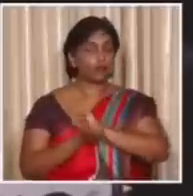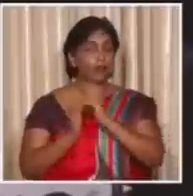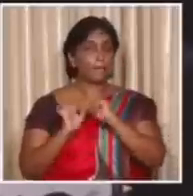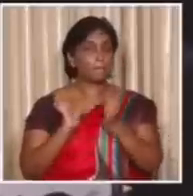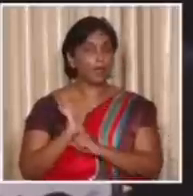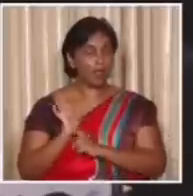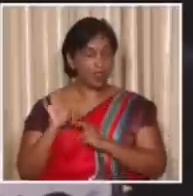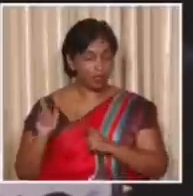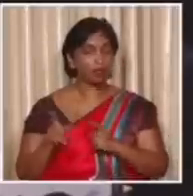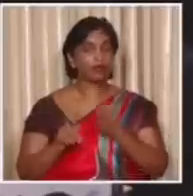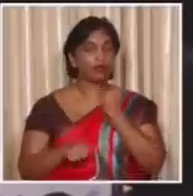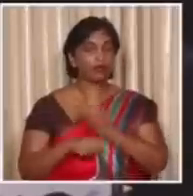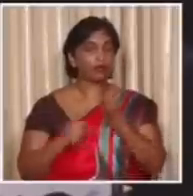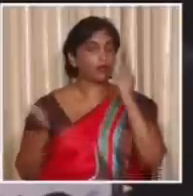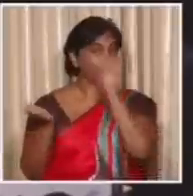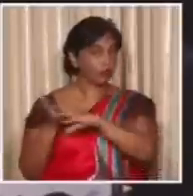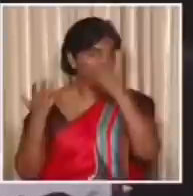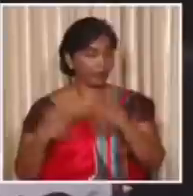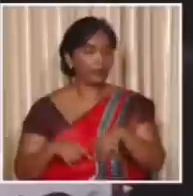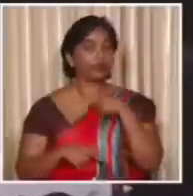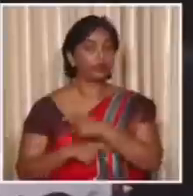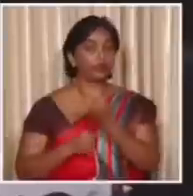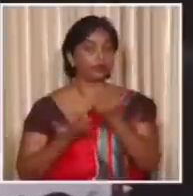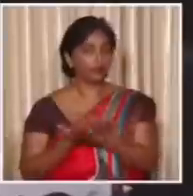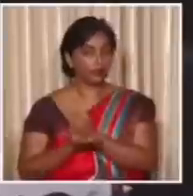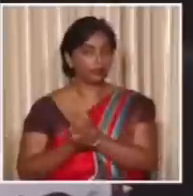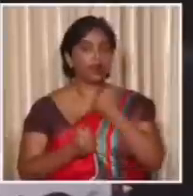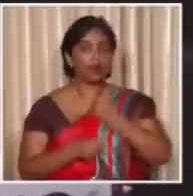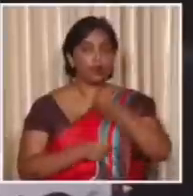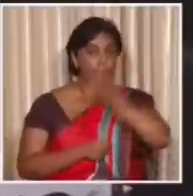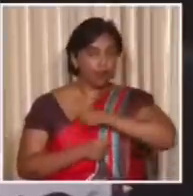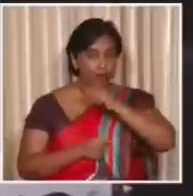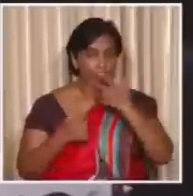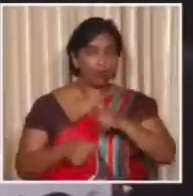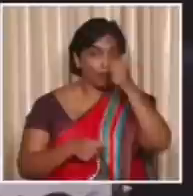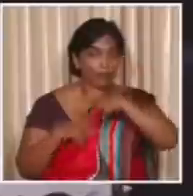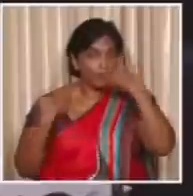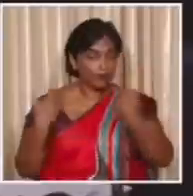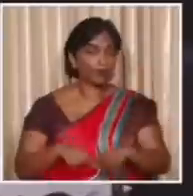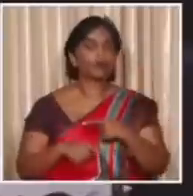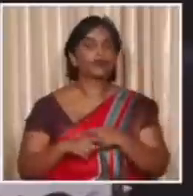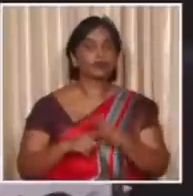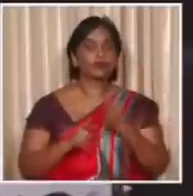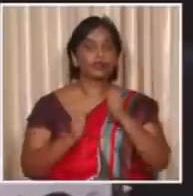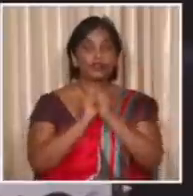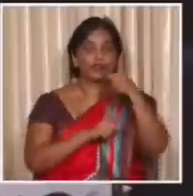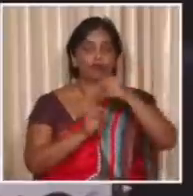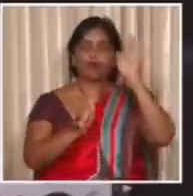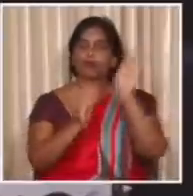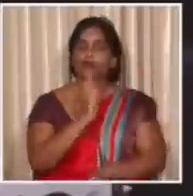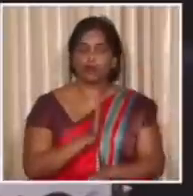බිල්පත්වල භාණ්ඩාගාර බැඳුම් කර ආයෝජන කරාට පස්සේ ඒ සල්ලි අරගෙන ආණ්ඩු හොරකම් කරලා හොරකම් කරාට පස්සේ මොකද කරන්නේ සේවකයන්ගෙන් කපන්න